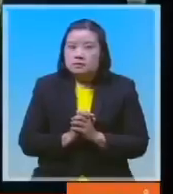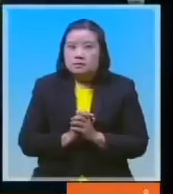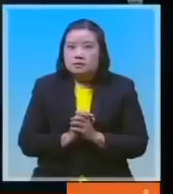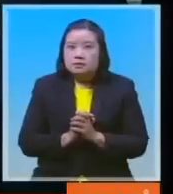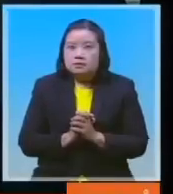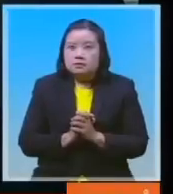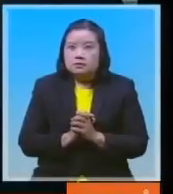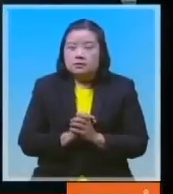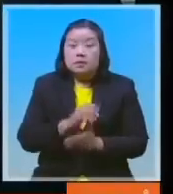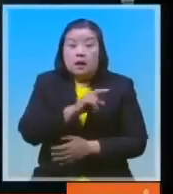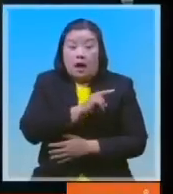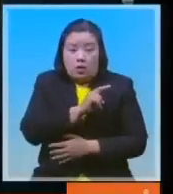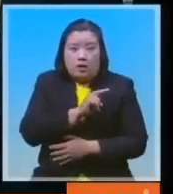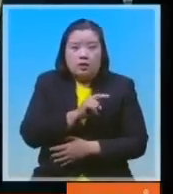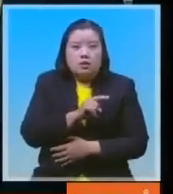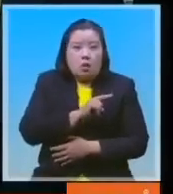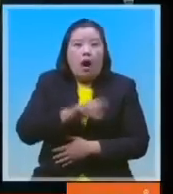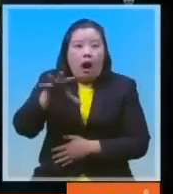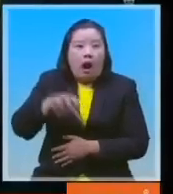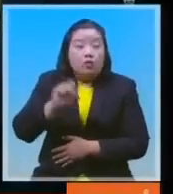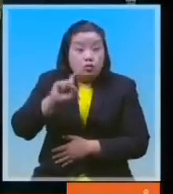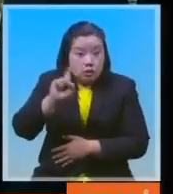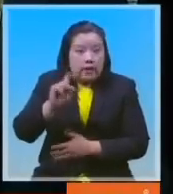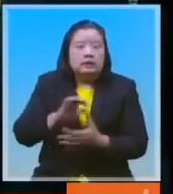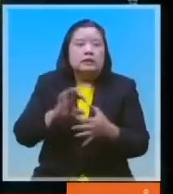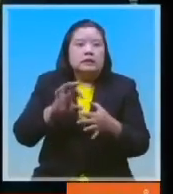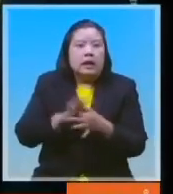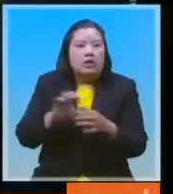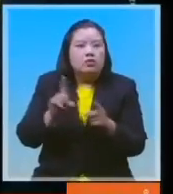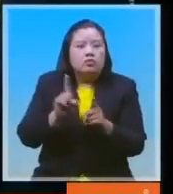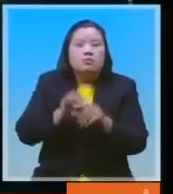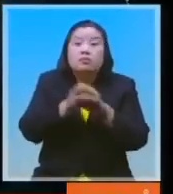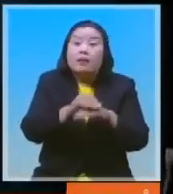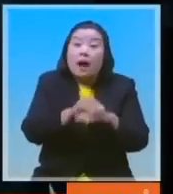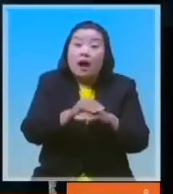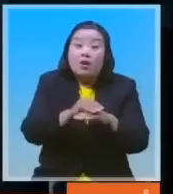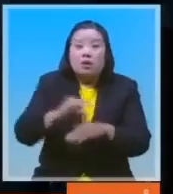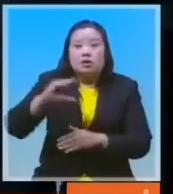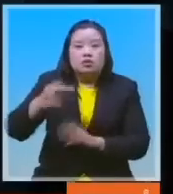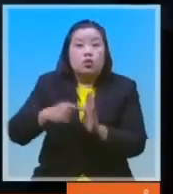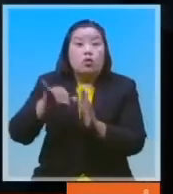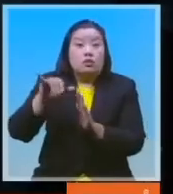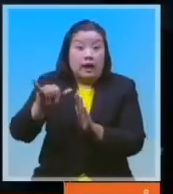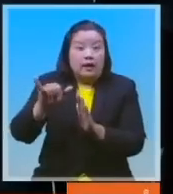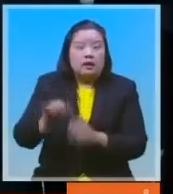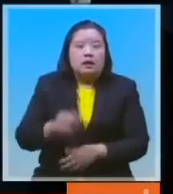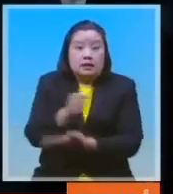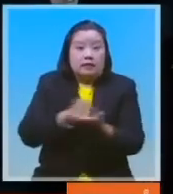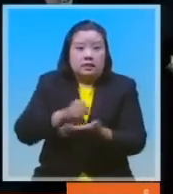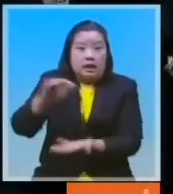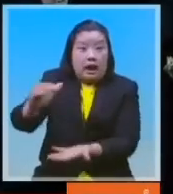ยาเสพติดมาจากแถบโชคชัยสี่แล้วก็เอามาแพ็คเก็บที่บ้านแล้วก็เอามาส่งที่โรงแรม